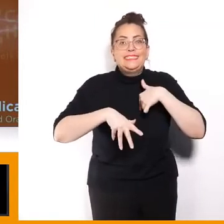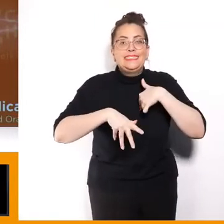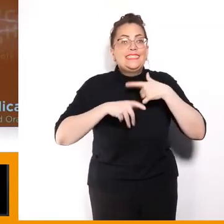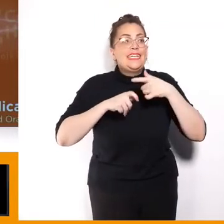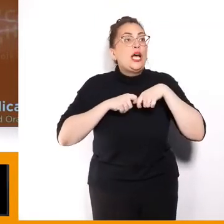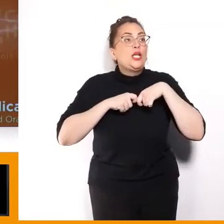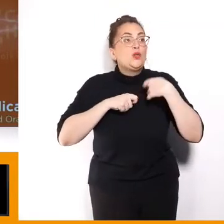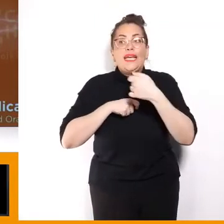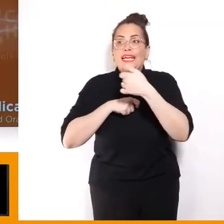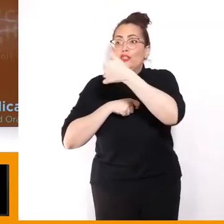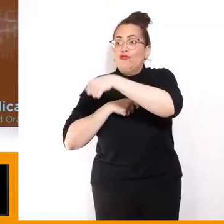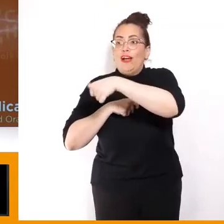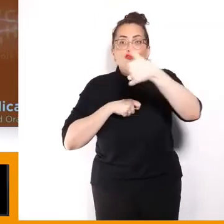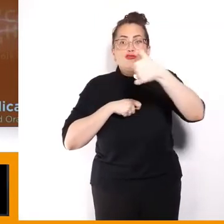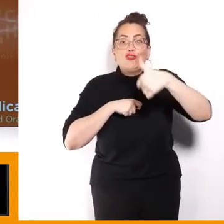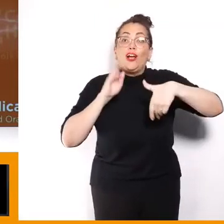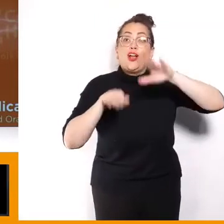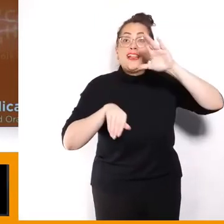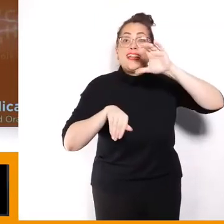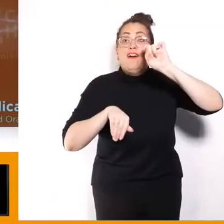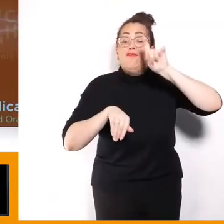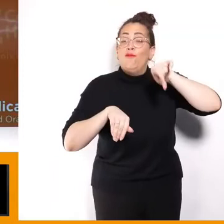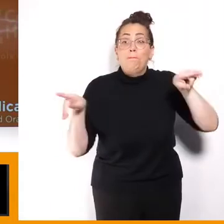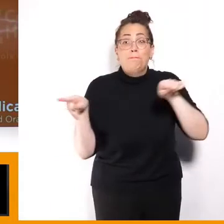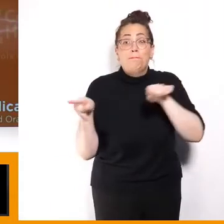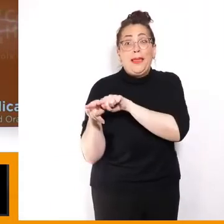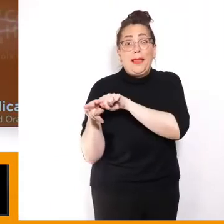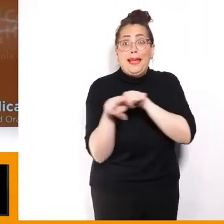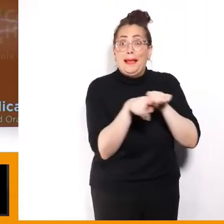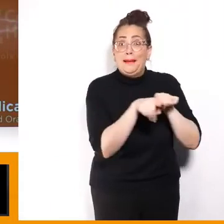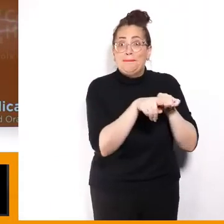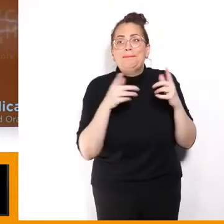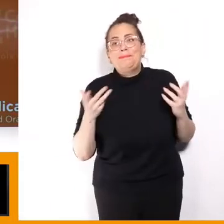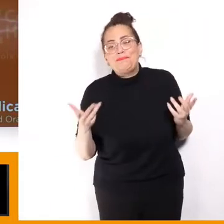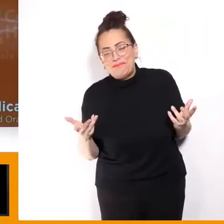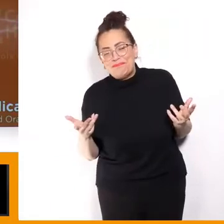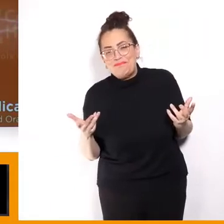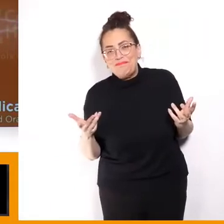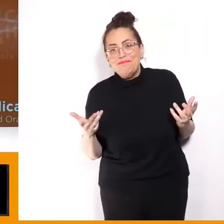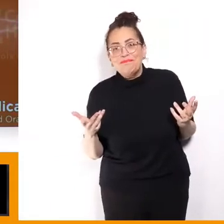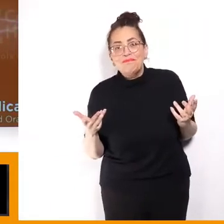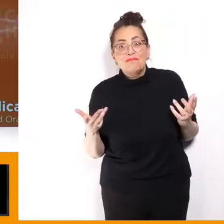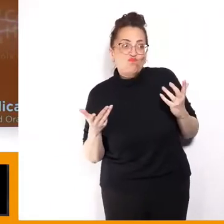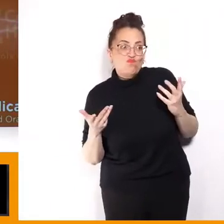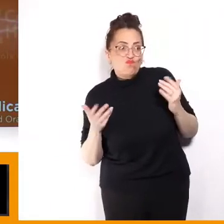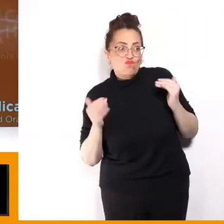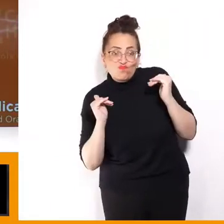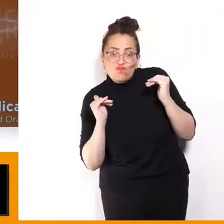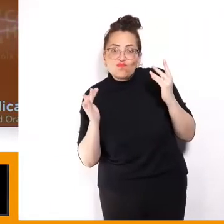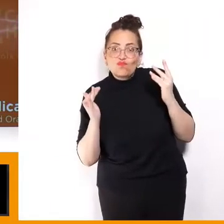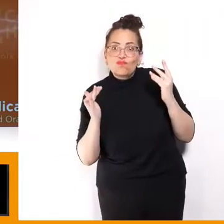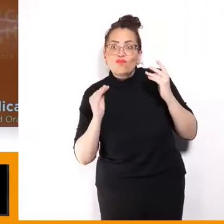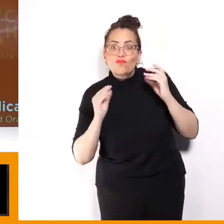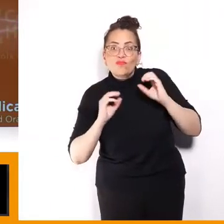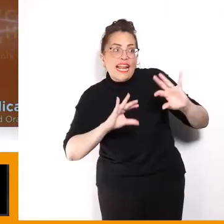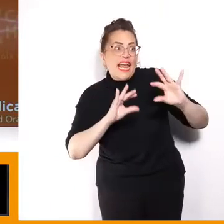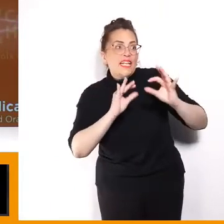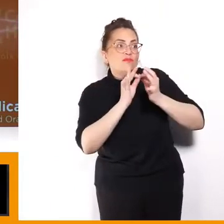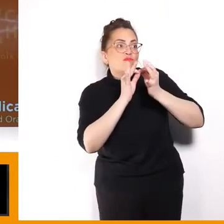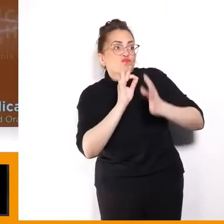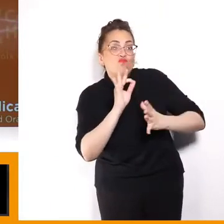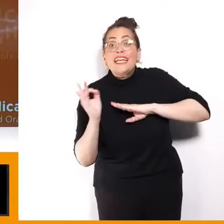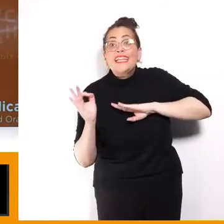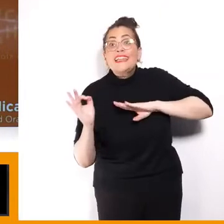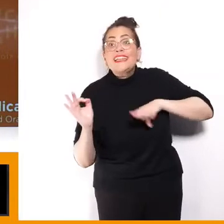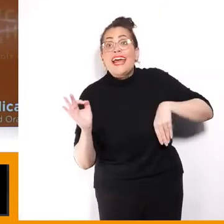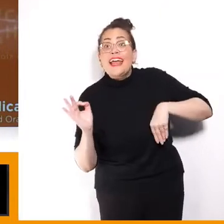de temps de parole pour l'ensemble des candidats ou de leurs représentants. Peut-être quand même vous laisser un mot de conclusion ou sur, alors